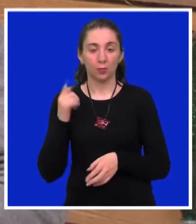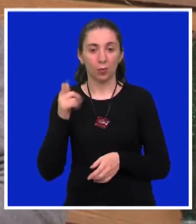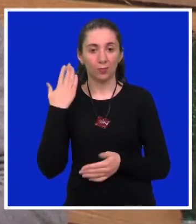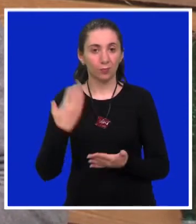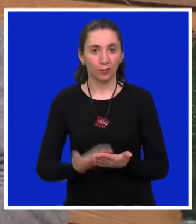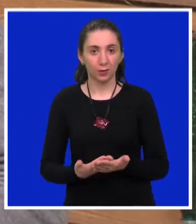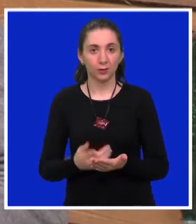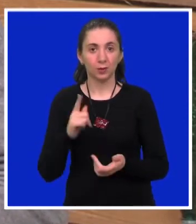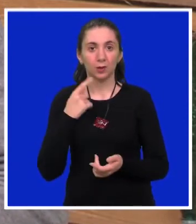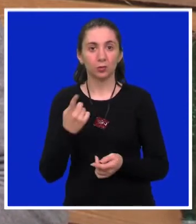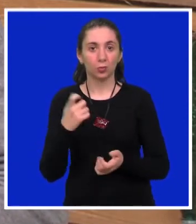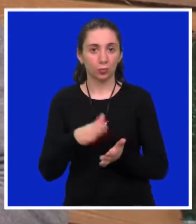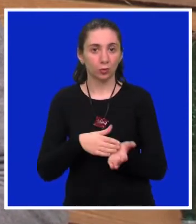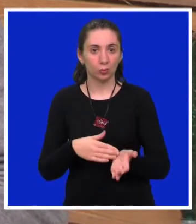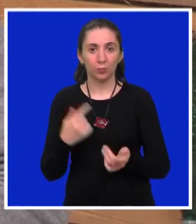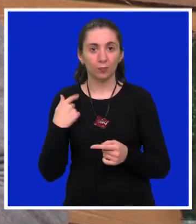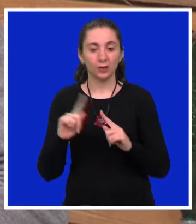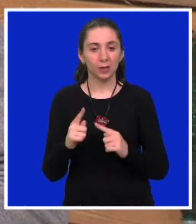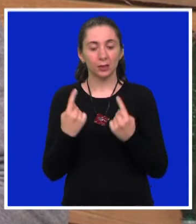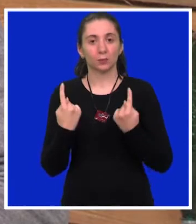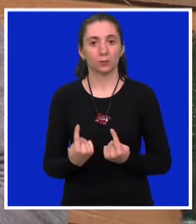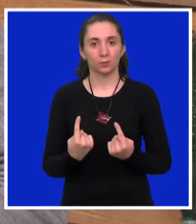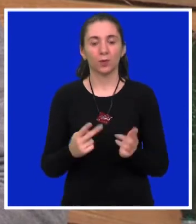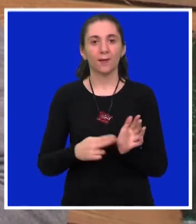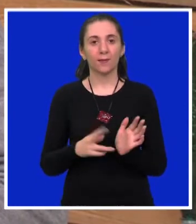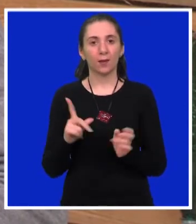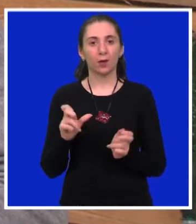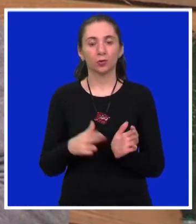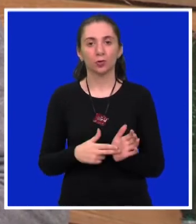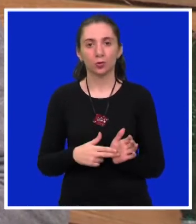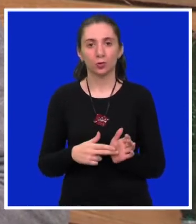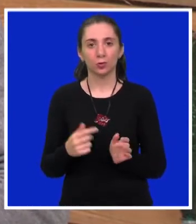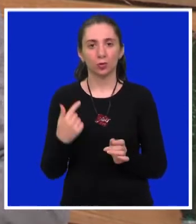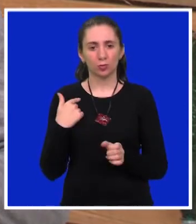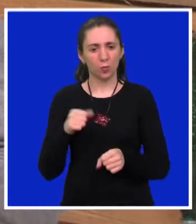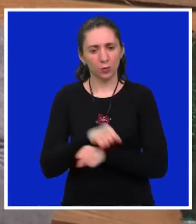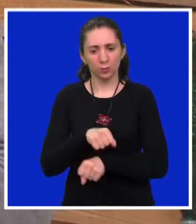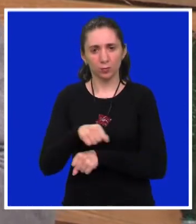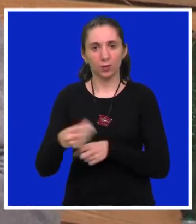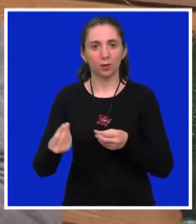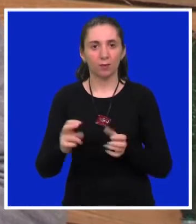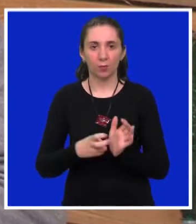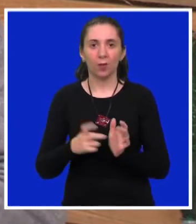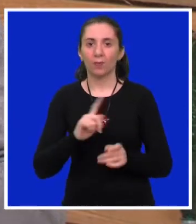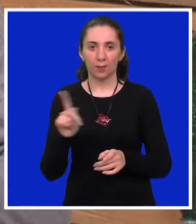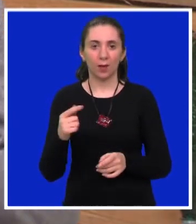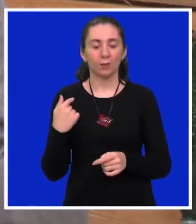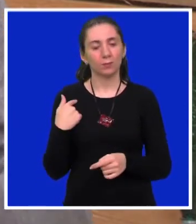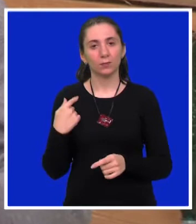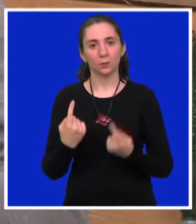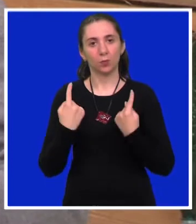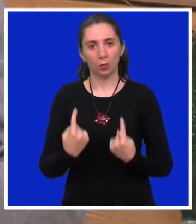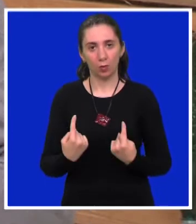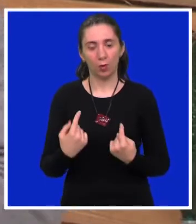mi moram priznati i reći da od početka se nismo postavili na način da ćemo represijom rješavati neke probleme. Mi smo se baš